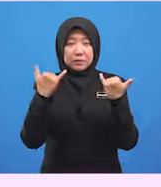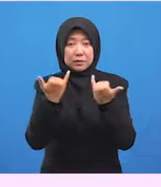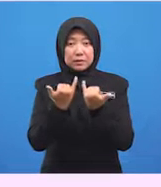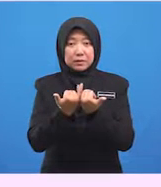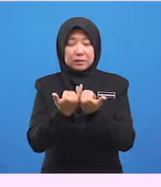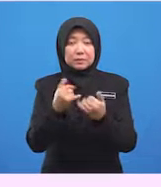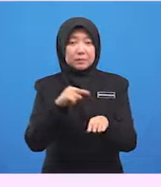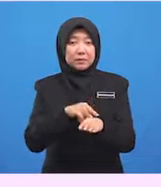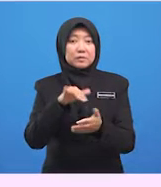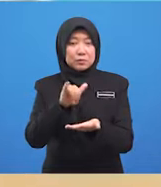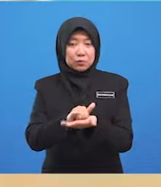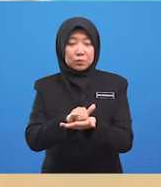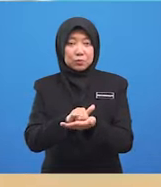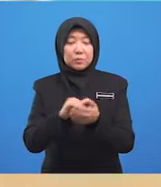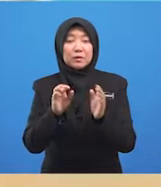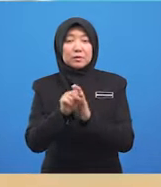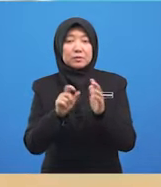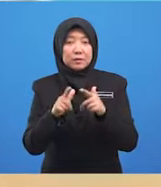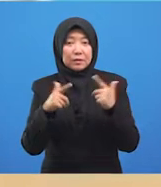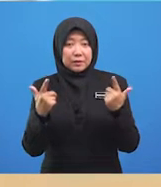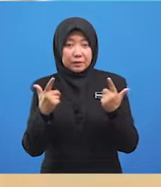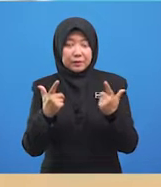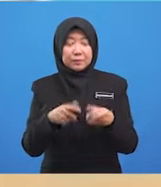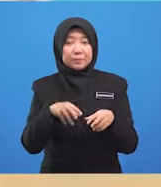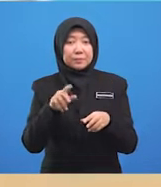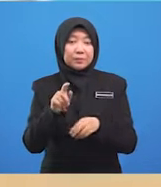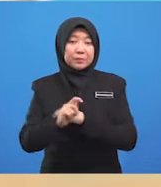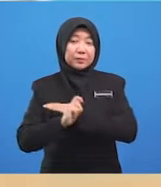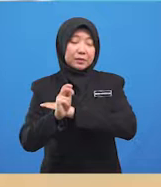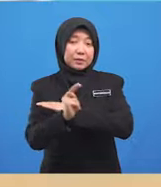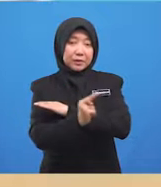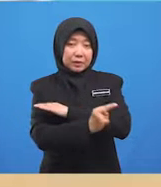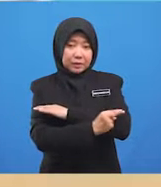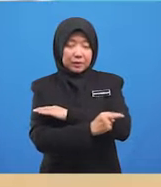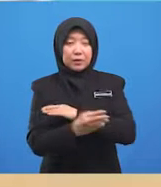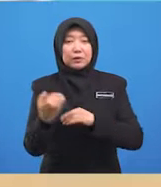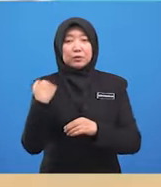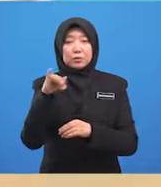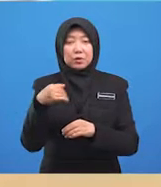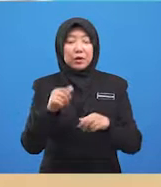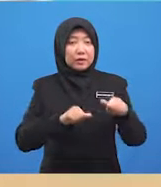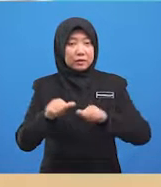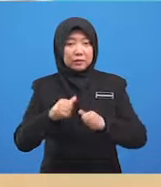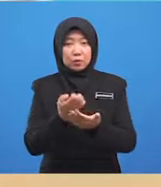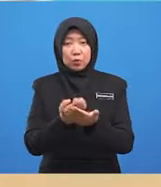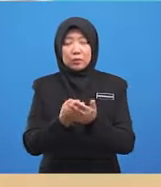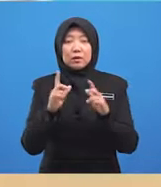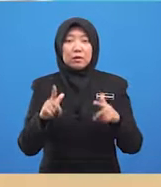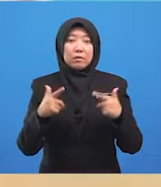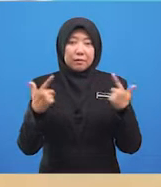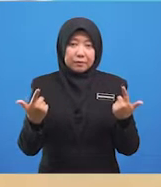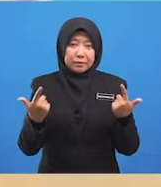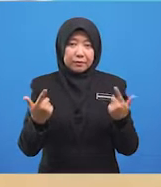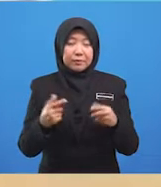itu selain Eti pertanian telapak juga acute ekonomi yang lain yaitu